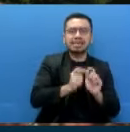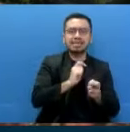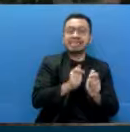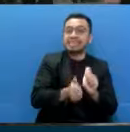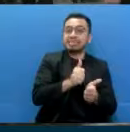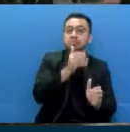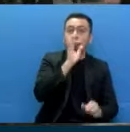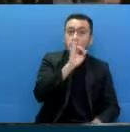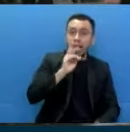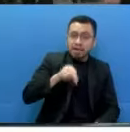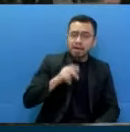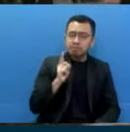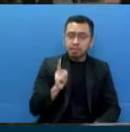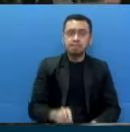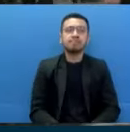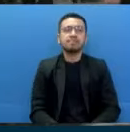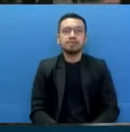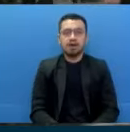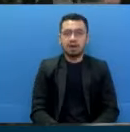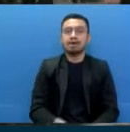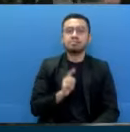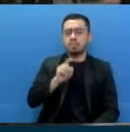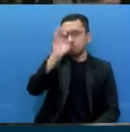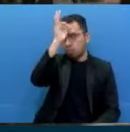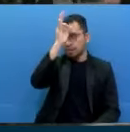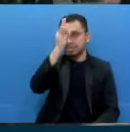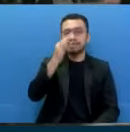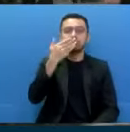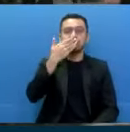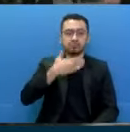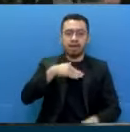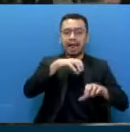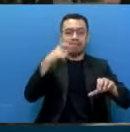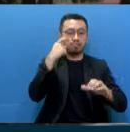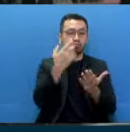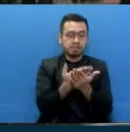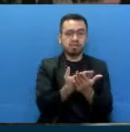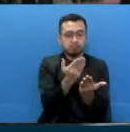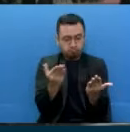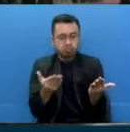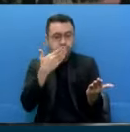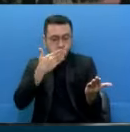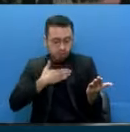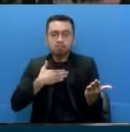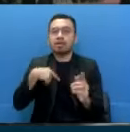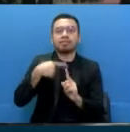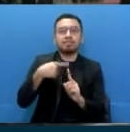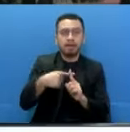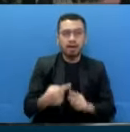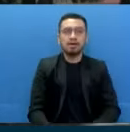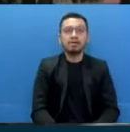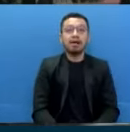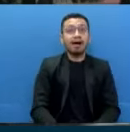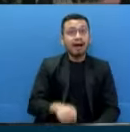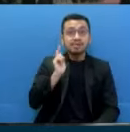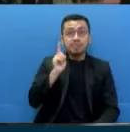lebih kepada melengkapi ya setelah polisi punya berbagai alat bukti yang lain ya Kenapa demikian karena sebetulnya sebaiknya Memang e tes kebohongan tidak dijadikan